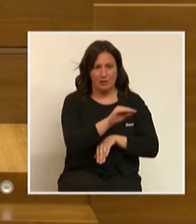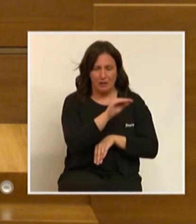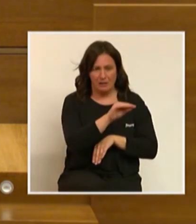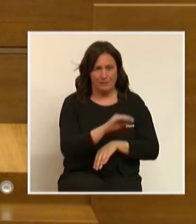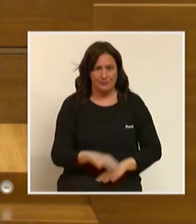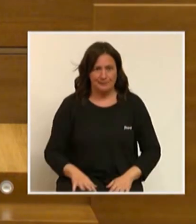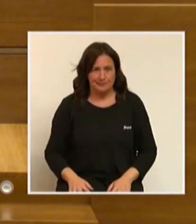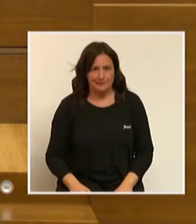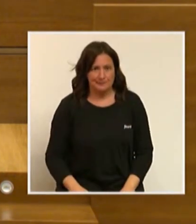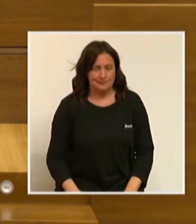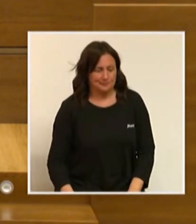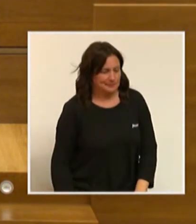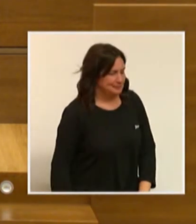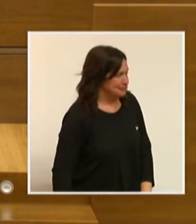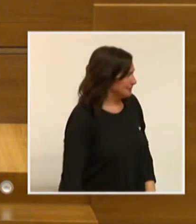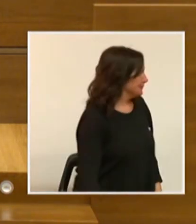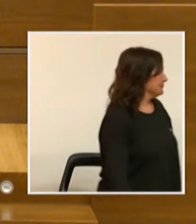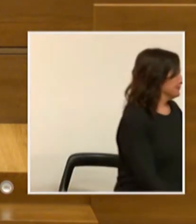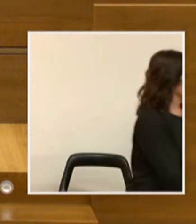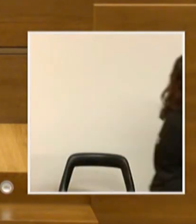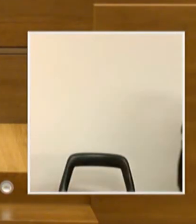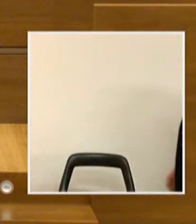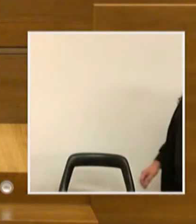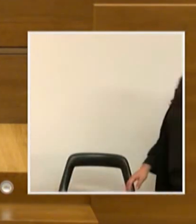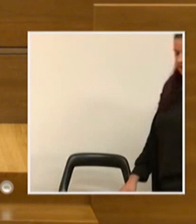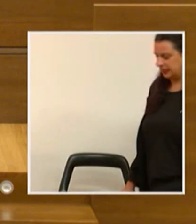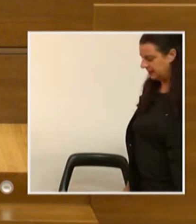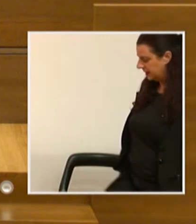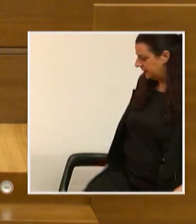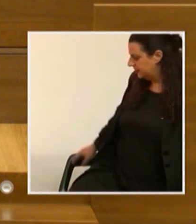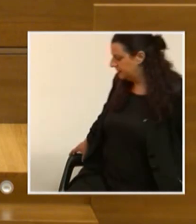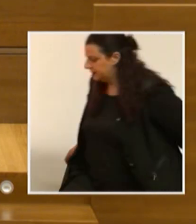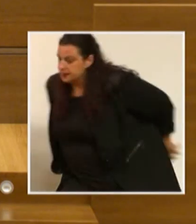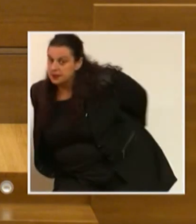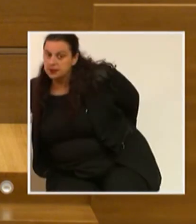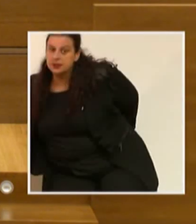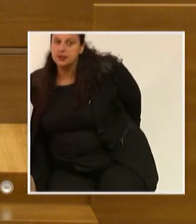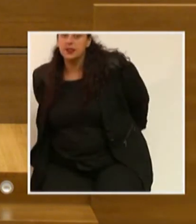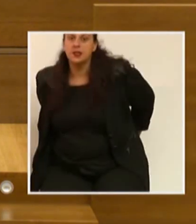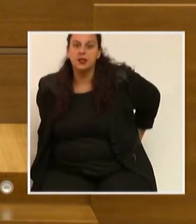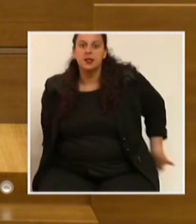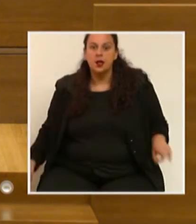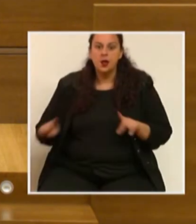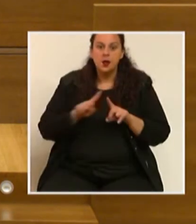clar, jo m'agradaria que els partits per una vegada deixaran el frentisme, tant del PP i